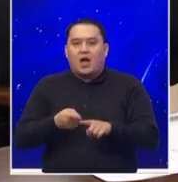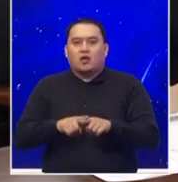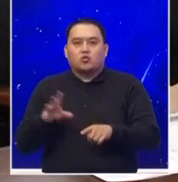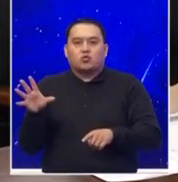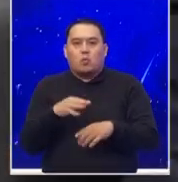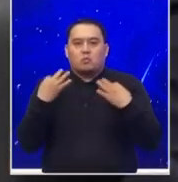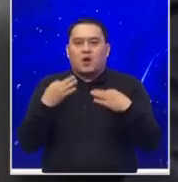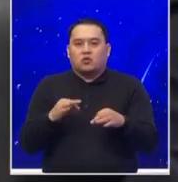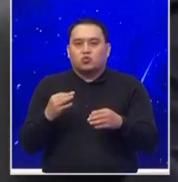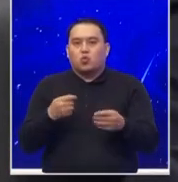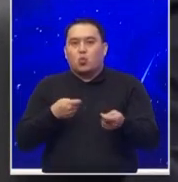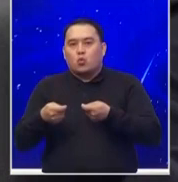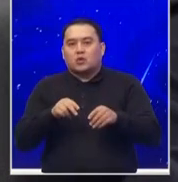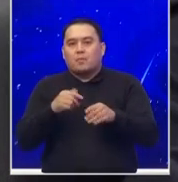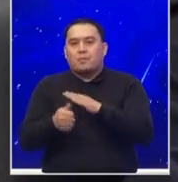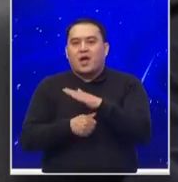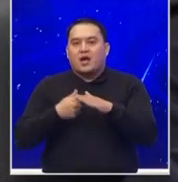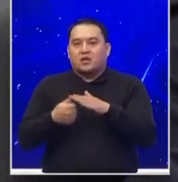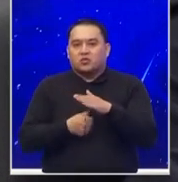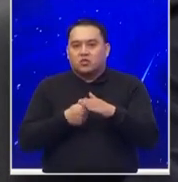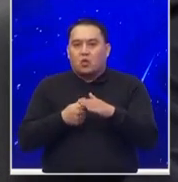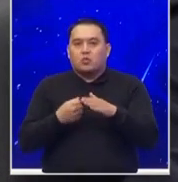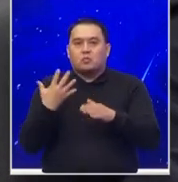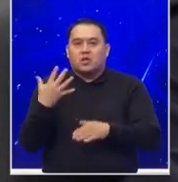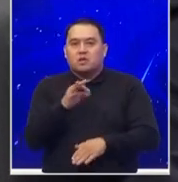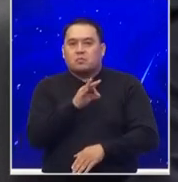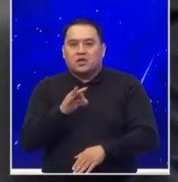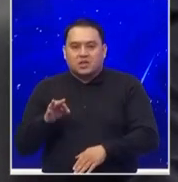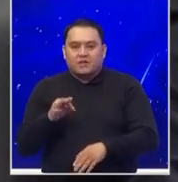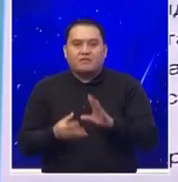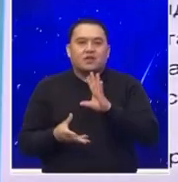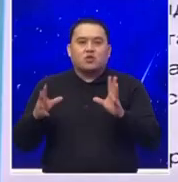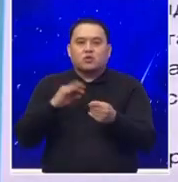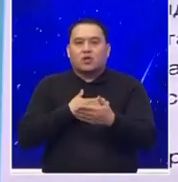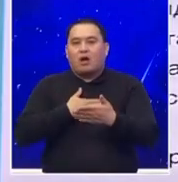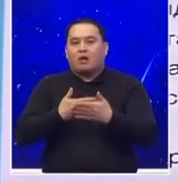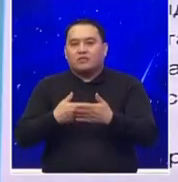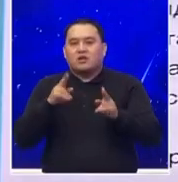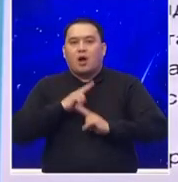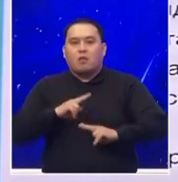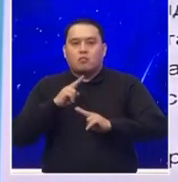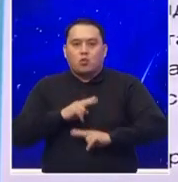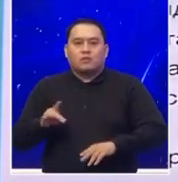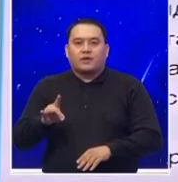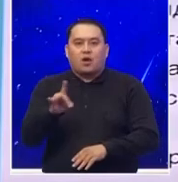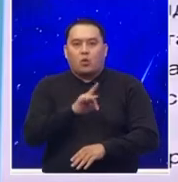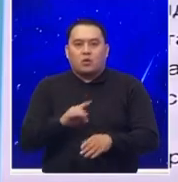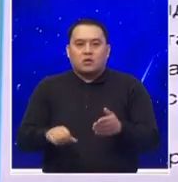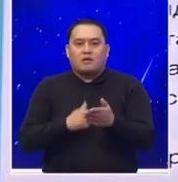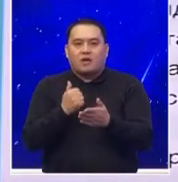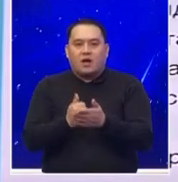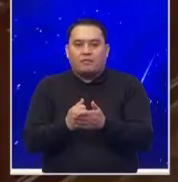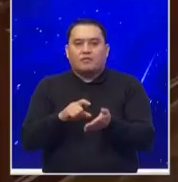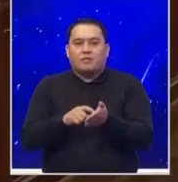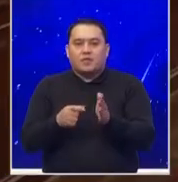это позволило удержать уровень безработицы в диапазоне до 5%. Это результат активной работы регионов, отметил